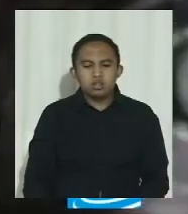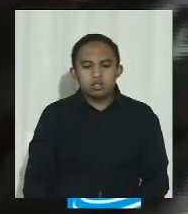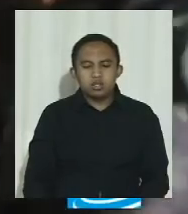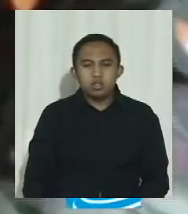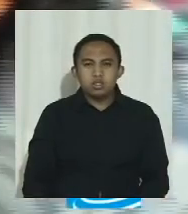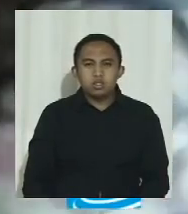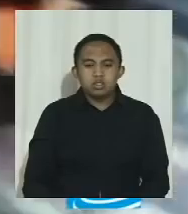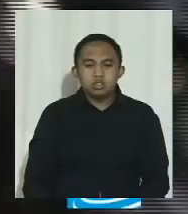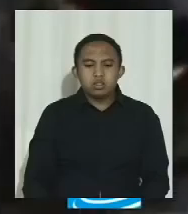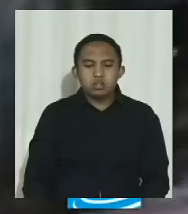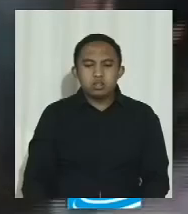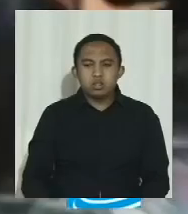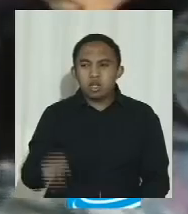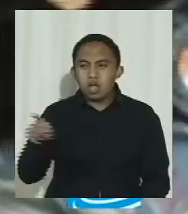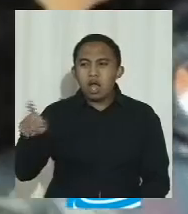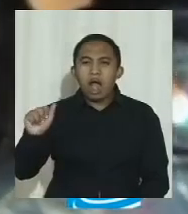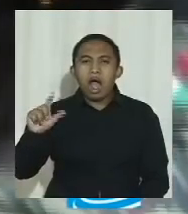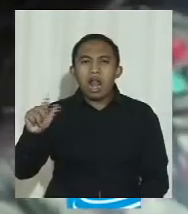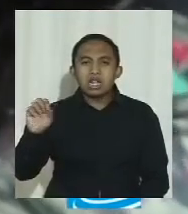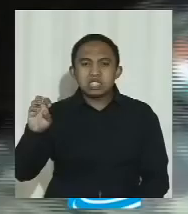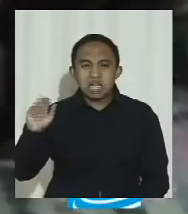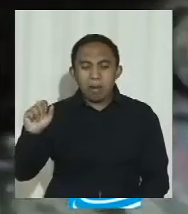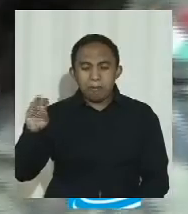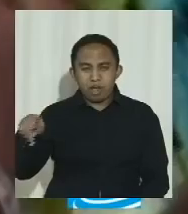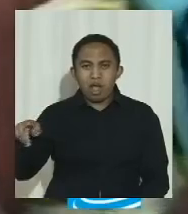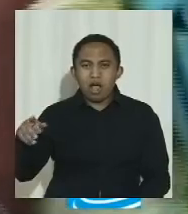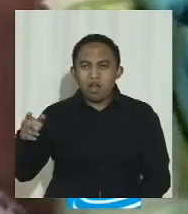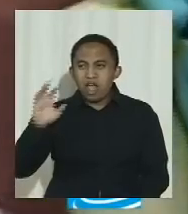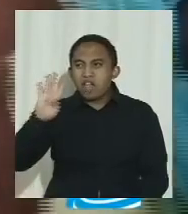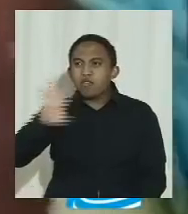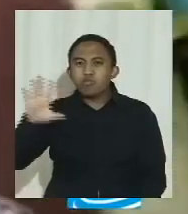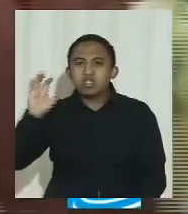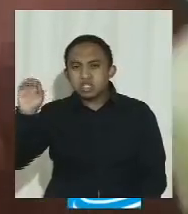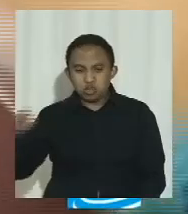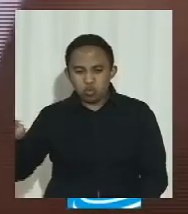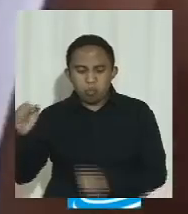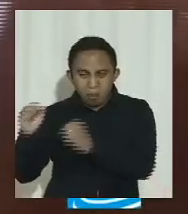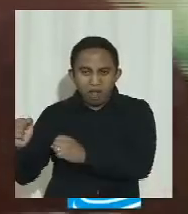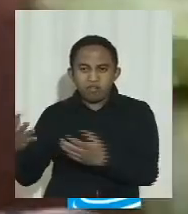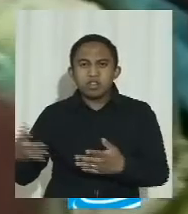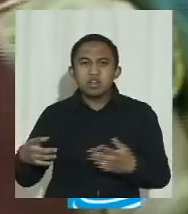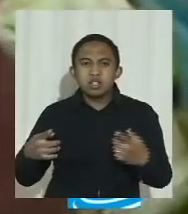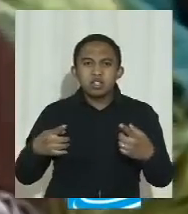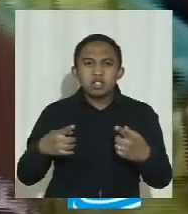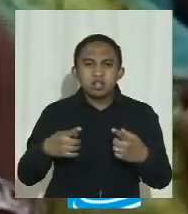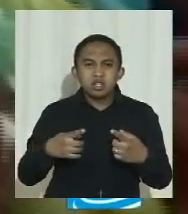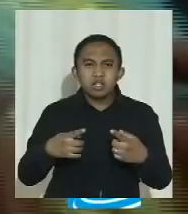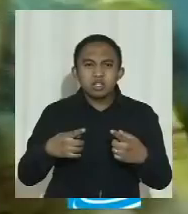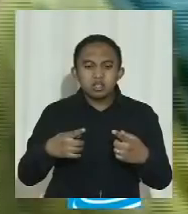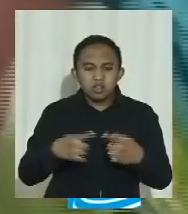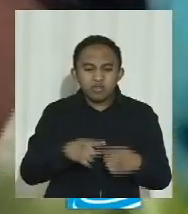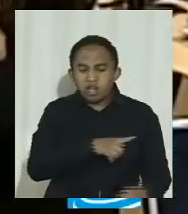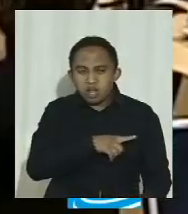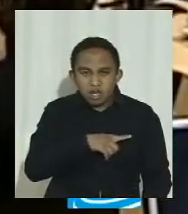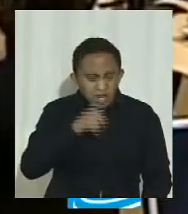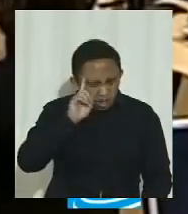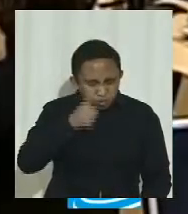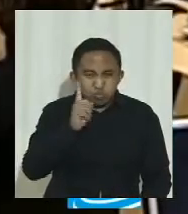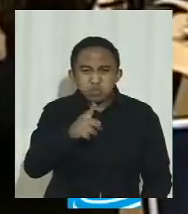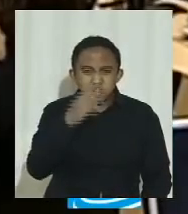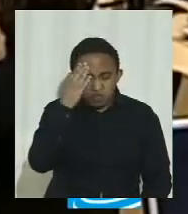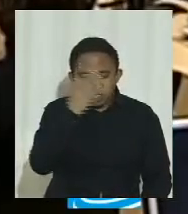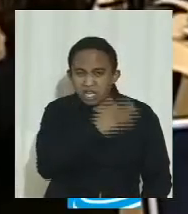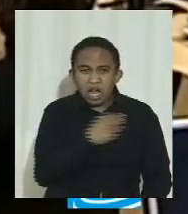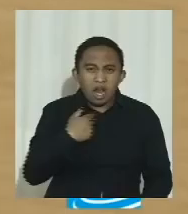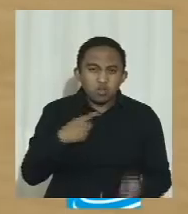4,500 ny vato azony alasany hoatara. Ny ampitsoniana nefa dia tsy nankatoavin'ny filakevitry ny androm-panjakana io vokatra io